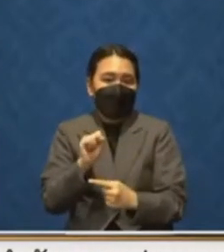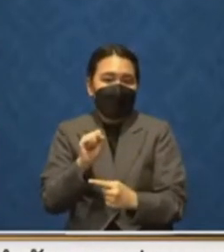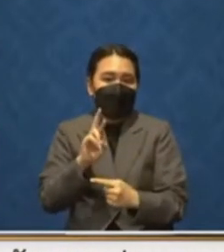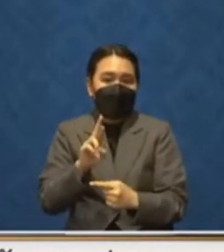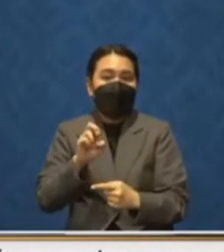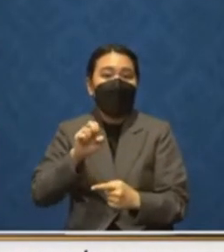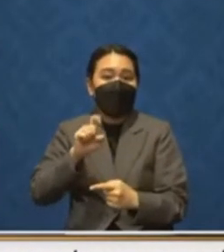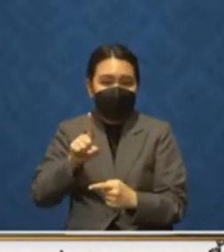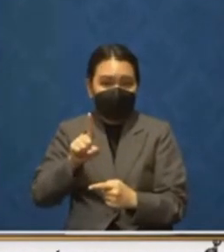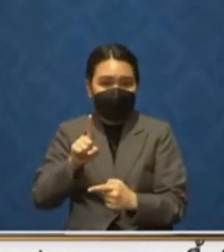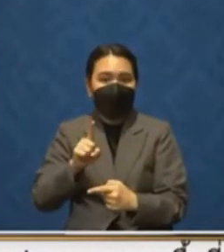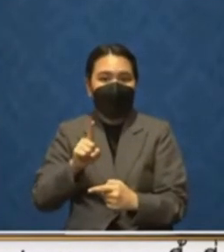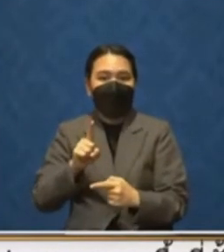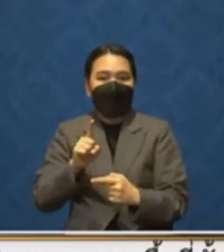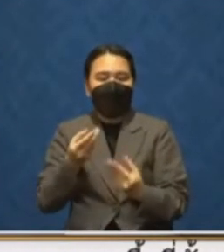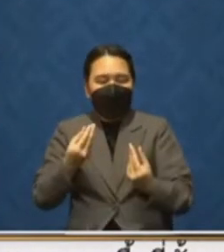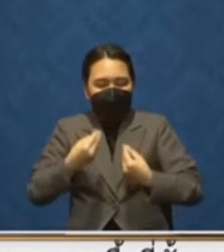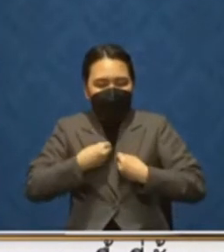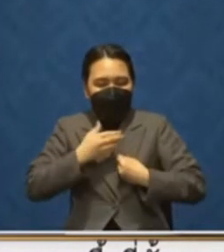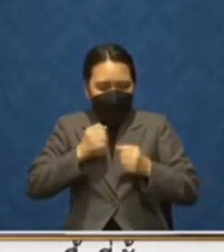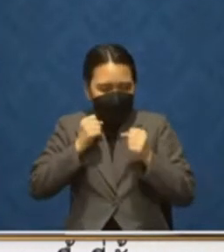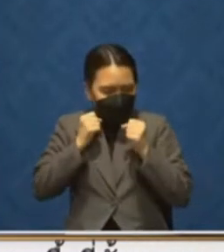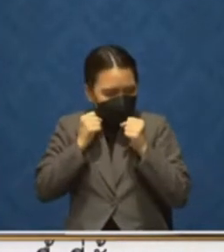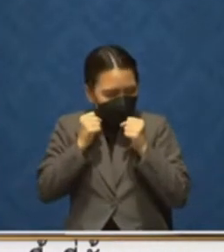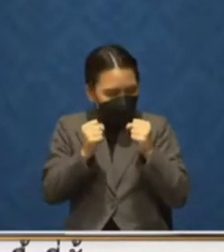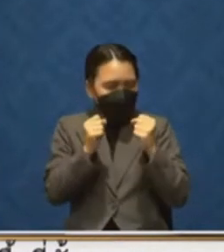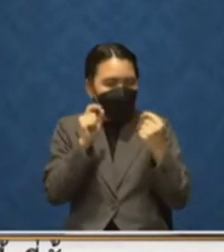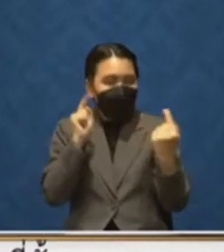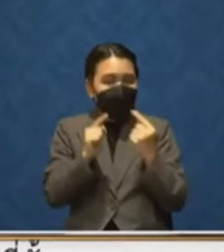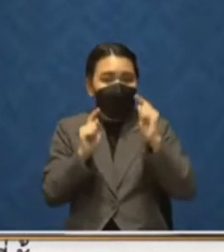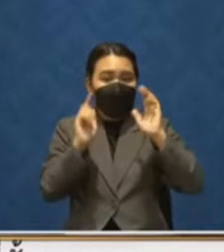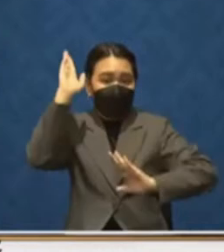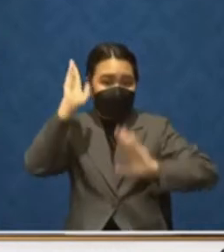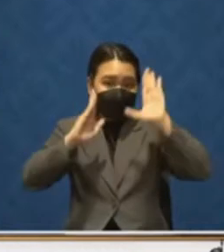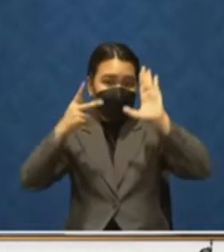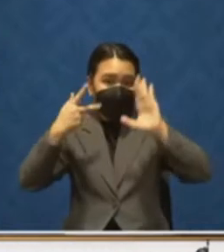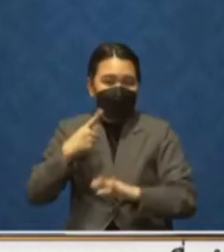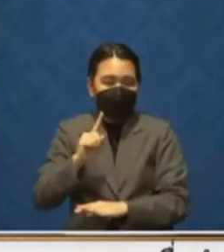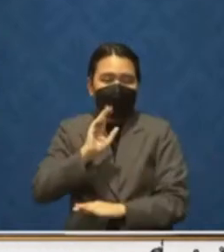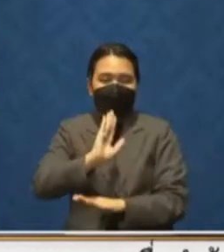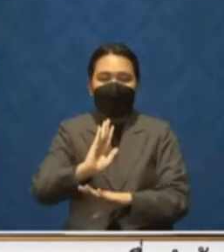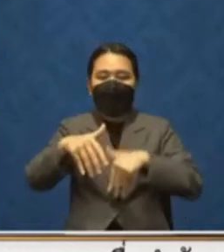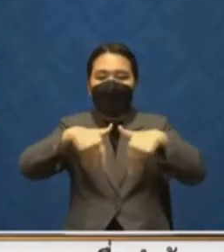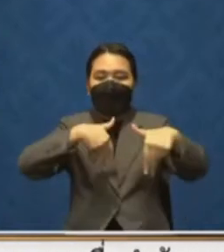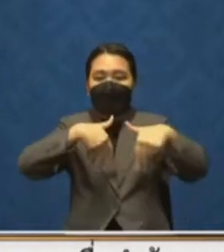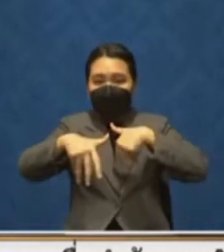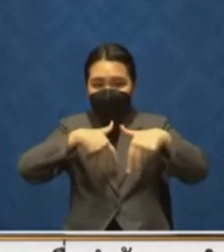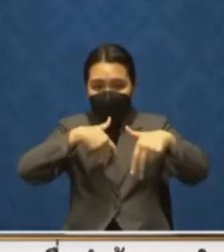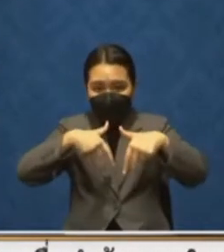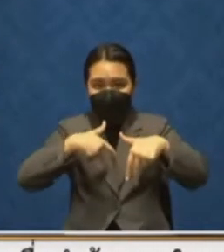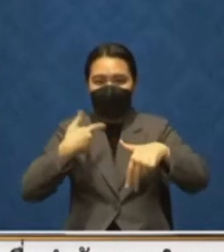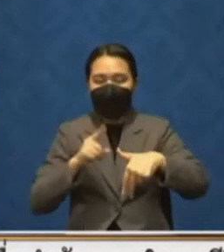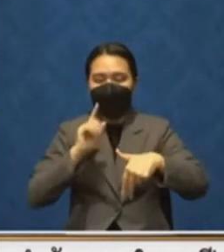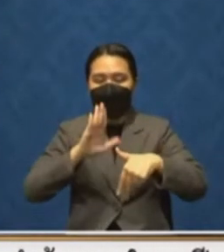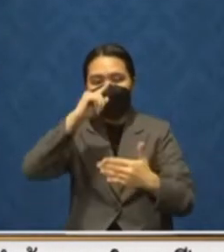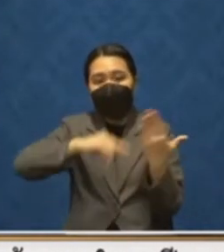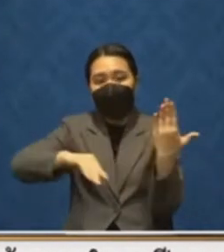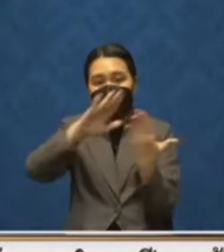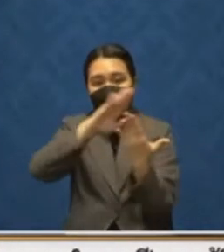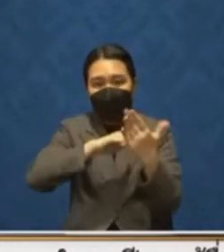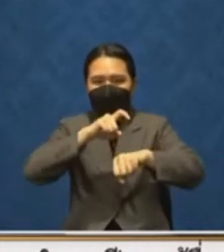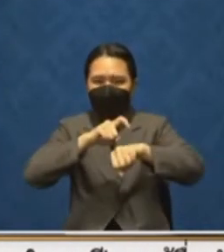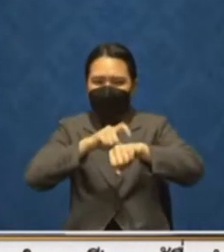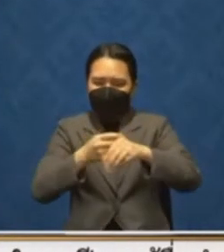สู้เพื่อประชาธิปไตยเห็นแก่ประโยชน์ประเทศชาติและประชาชนท่านจึงได้เจียดเวลาให้ผมมา